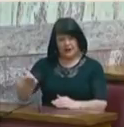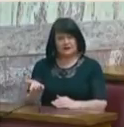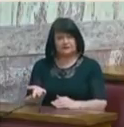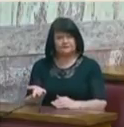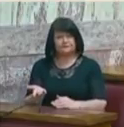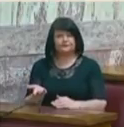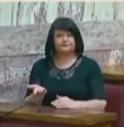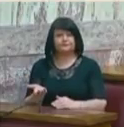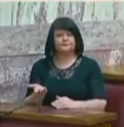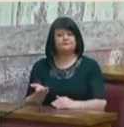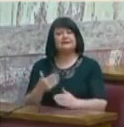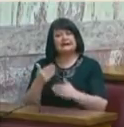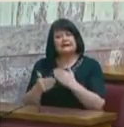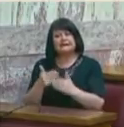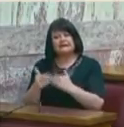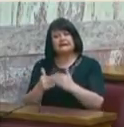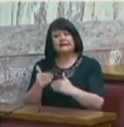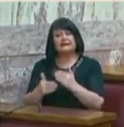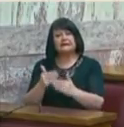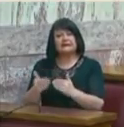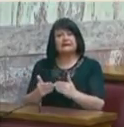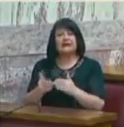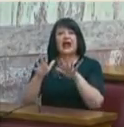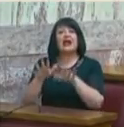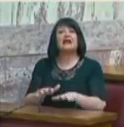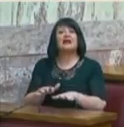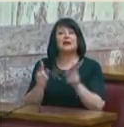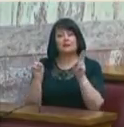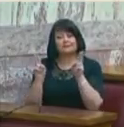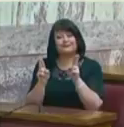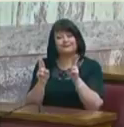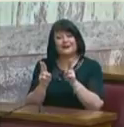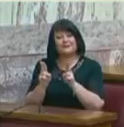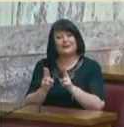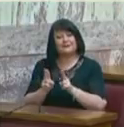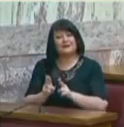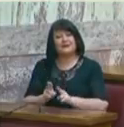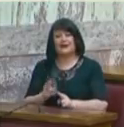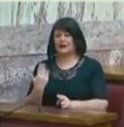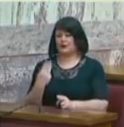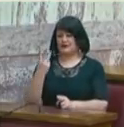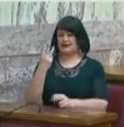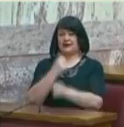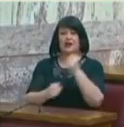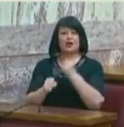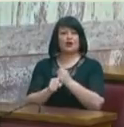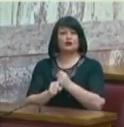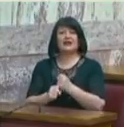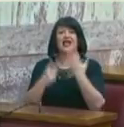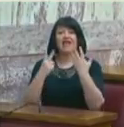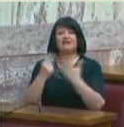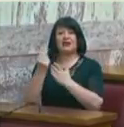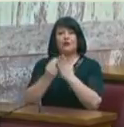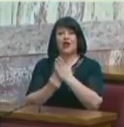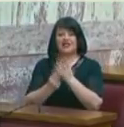Κλείνει σιγά σιγά η μεγάλη πληγή της ανεργίας. Μέσα στα 3 τελευταία χρόνια έχει μειωθεί κατά 7 ποσοστιαίες